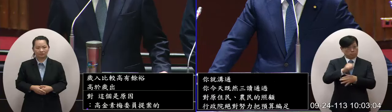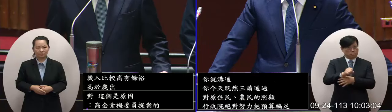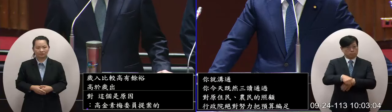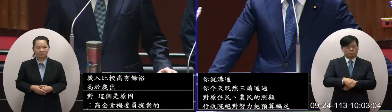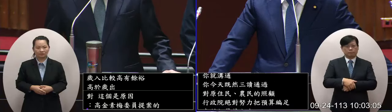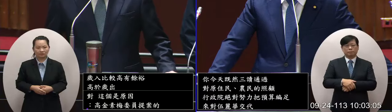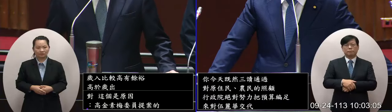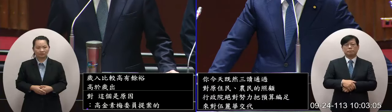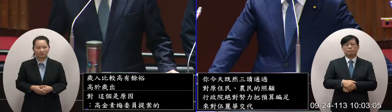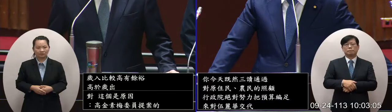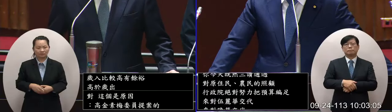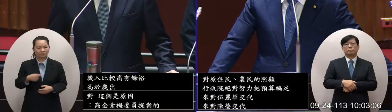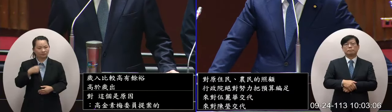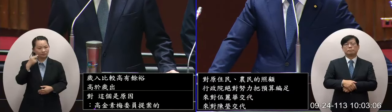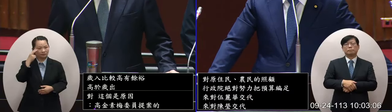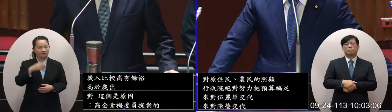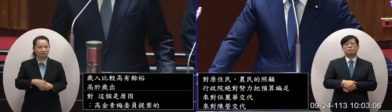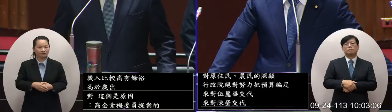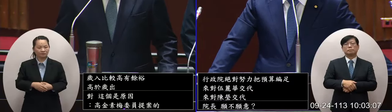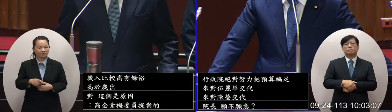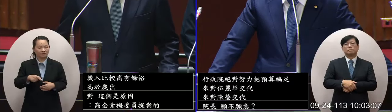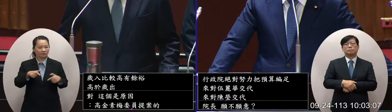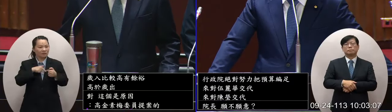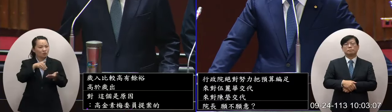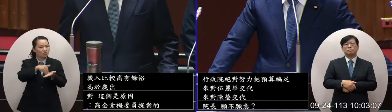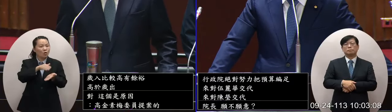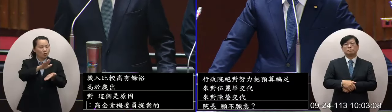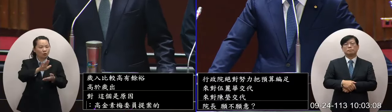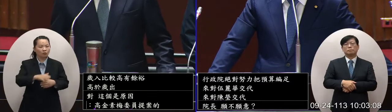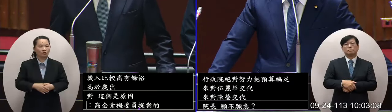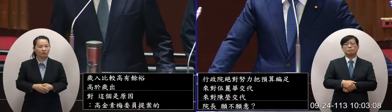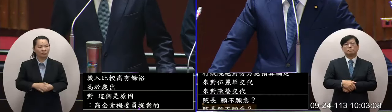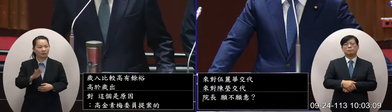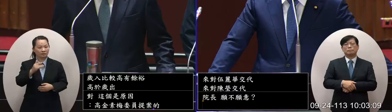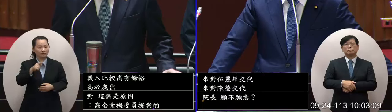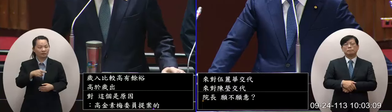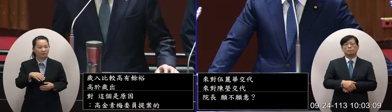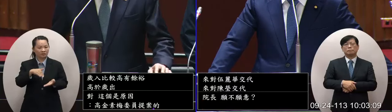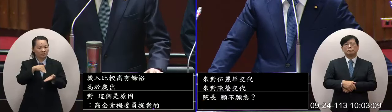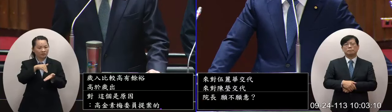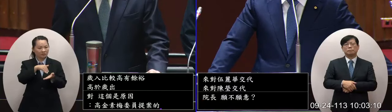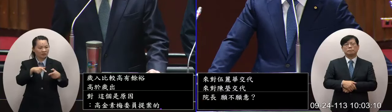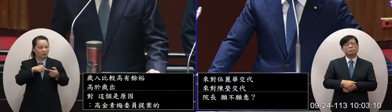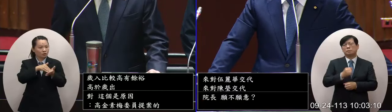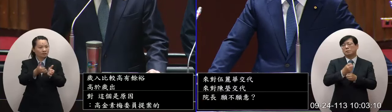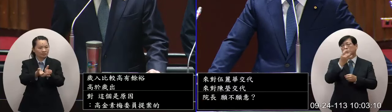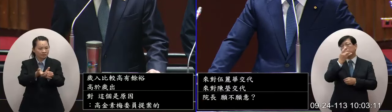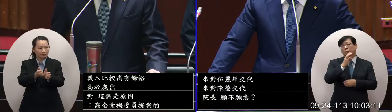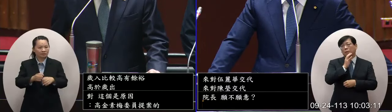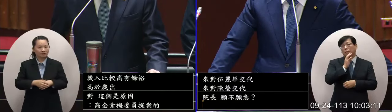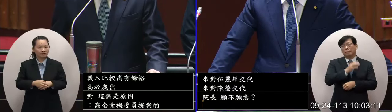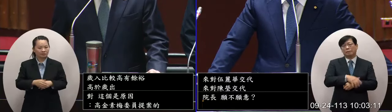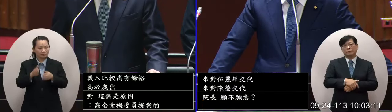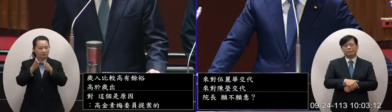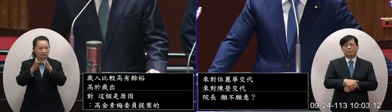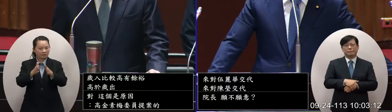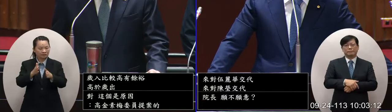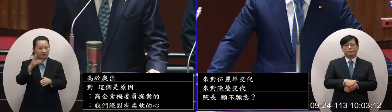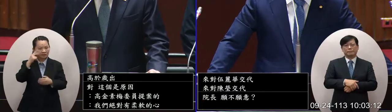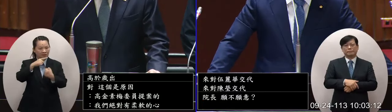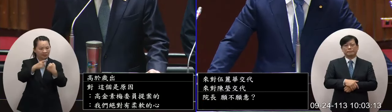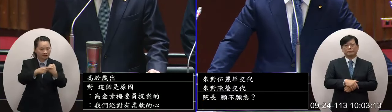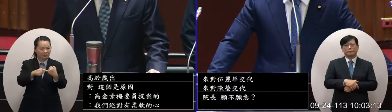长愿不愿意？ 我们绝对有柔软的心，但是 在柔软之前 做不到， 我们对宪法跟